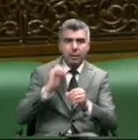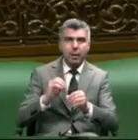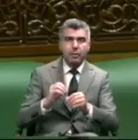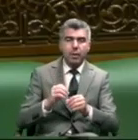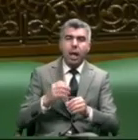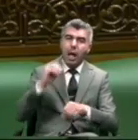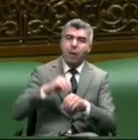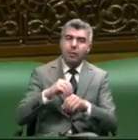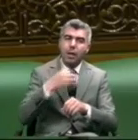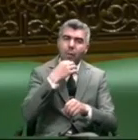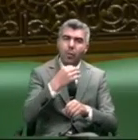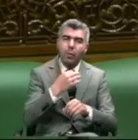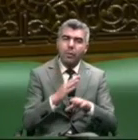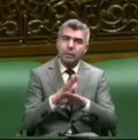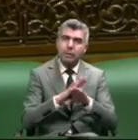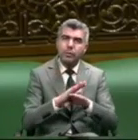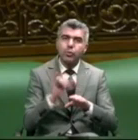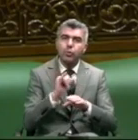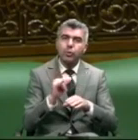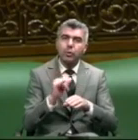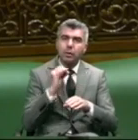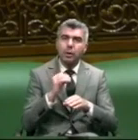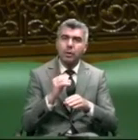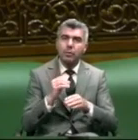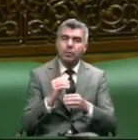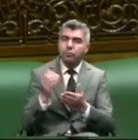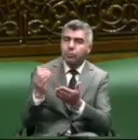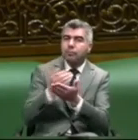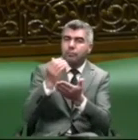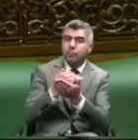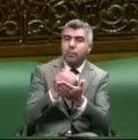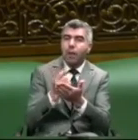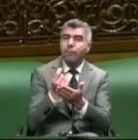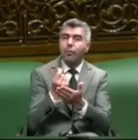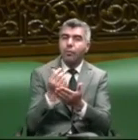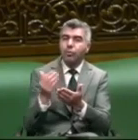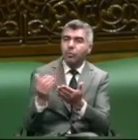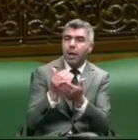كذلك على المداخل بالتفاصيل